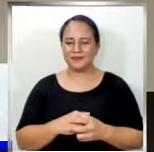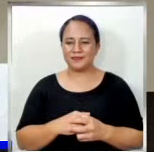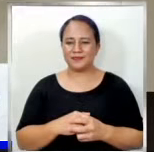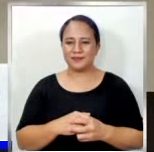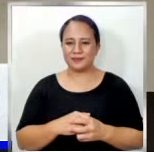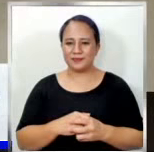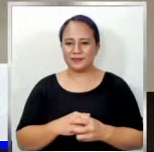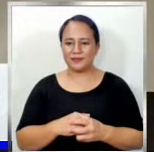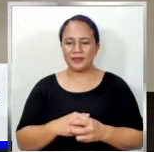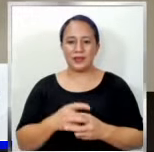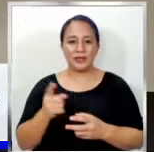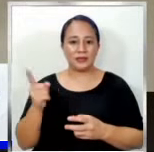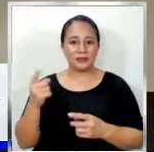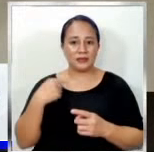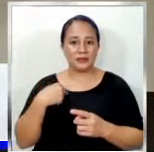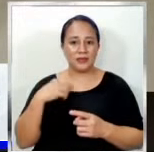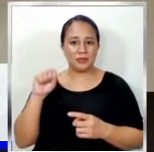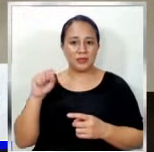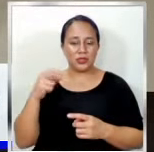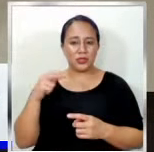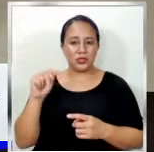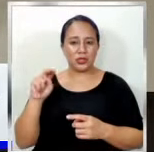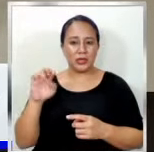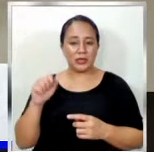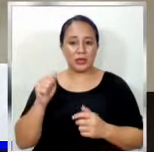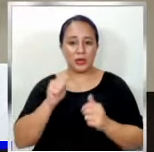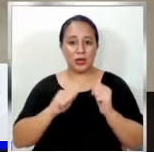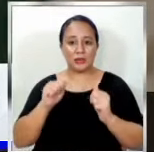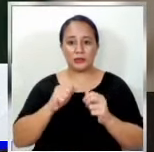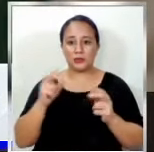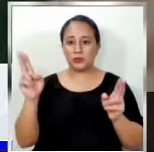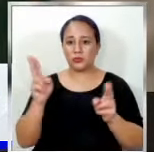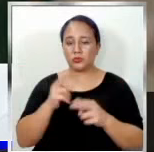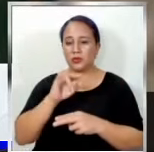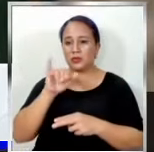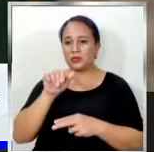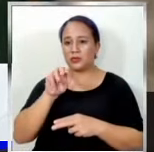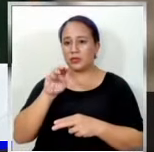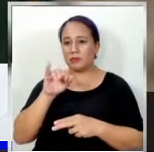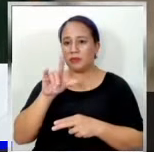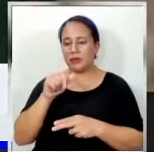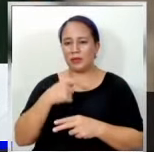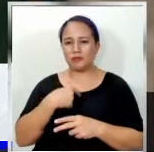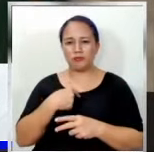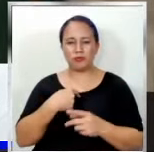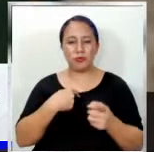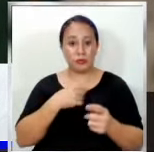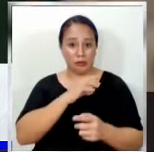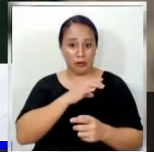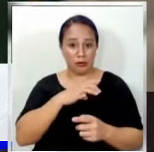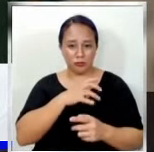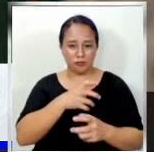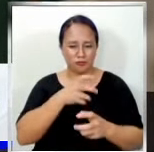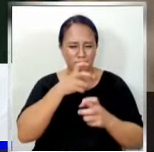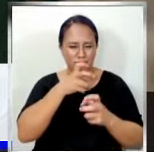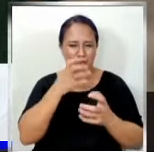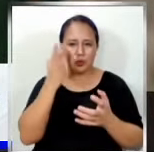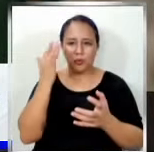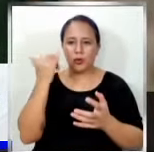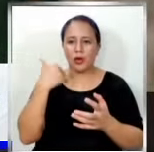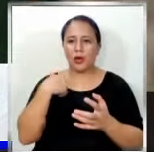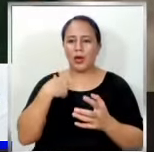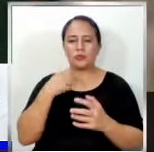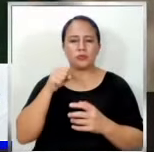Ayon kay Shane Sava, na gumaganap na Jamila, naging matigas man daw ang kanyang karakter ay dahil sa ipinaglalaban